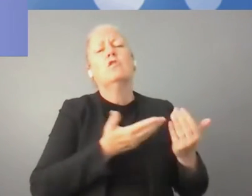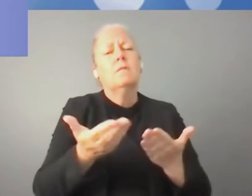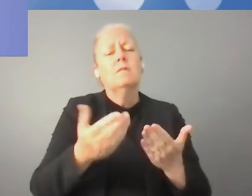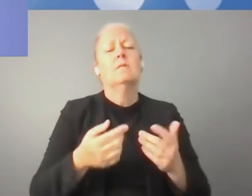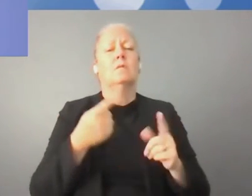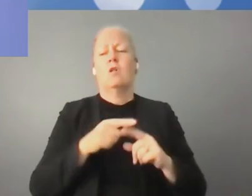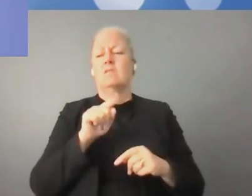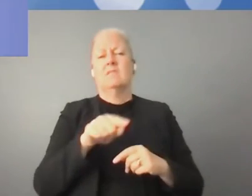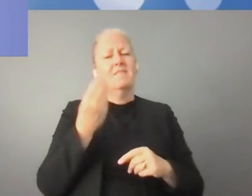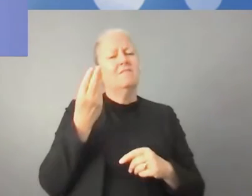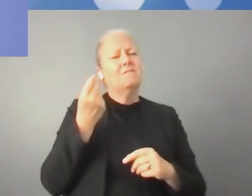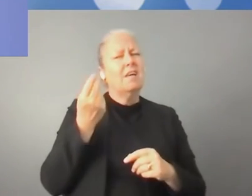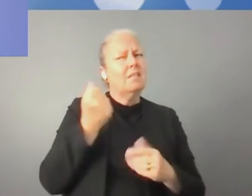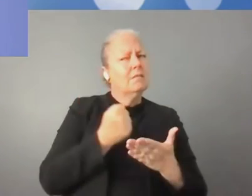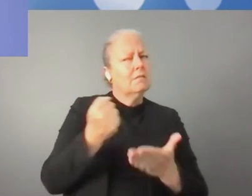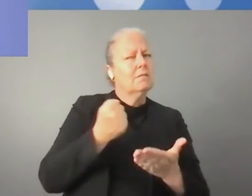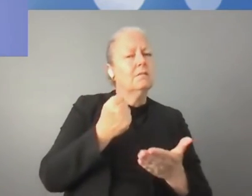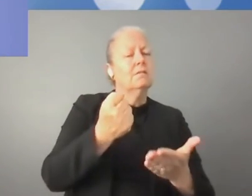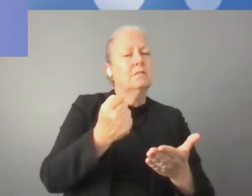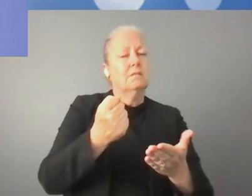банковское дело, вопрос платежей.